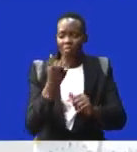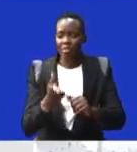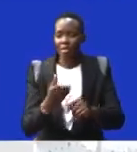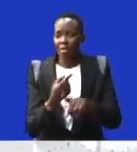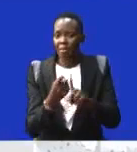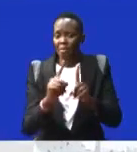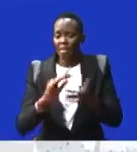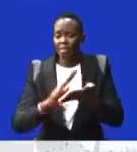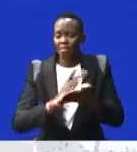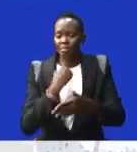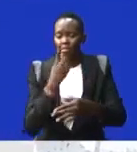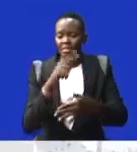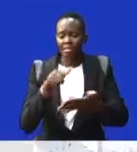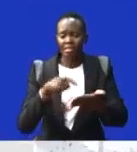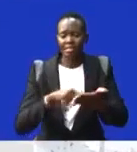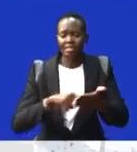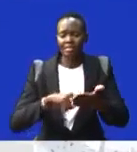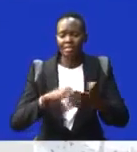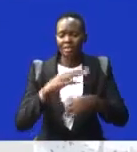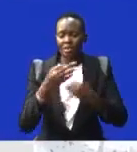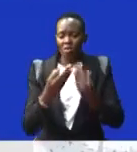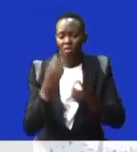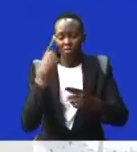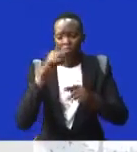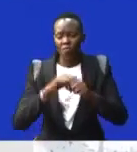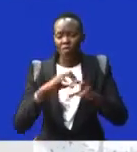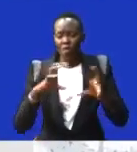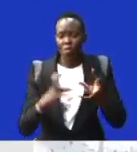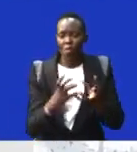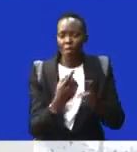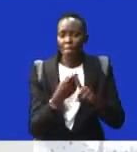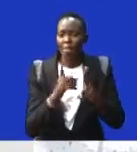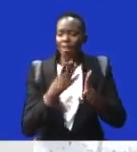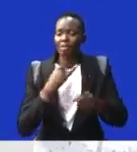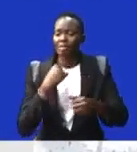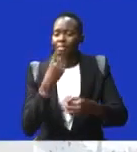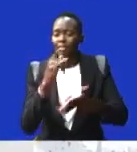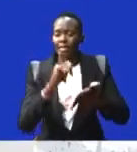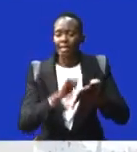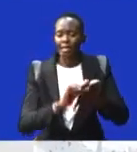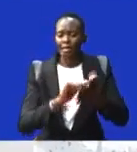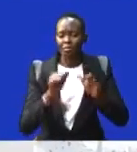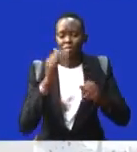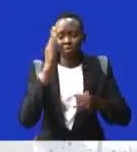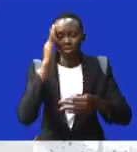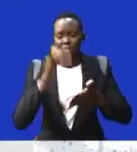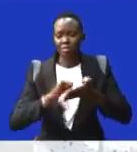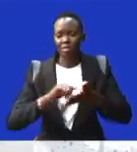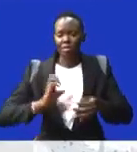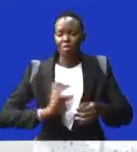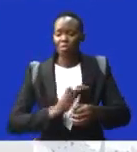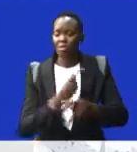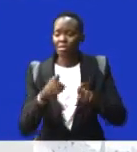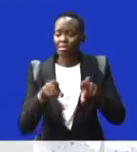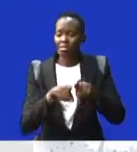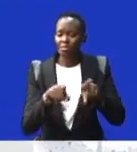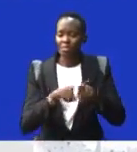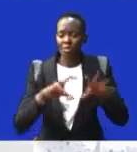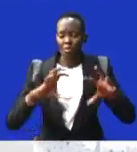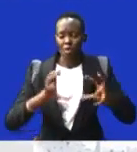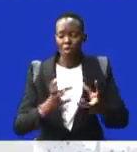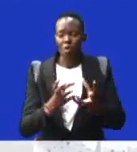ya kuwa hii uwanja ni ya community. Lakini nataka watu wafahamu ya kuwa sisi Waislamu pia vile vile ni